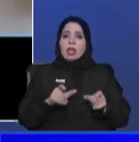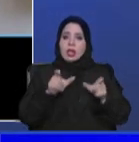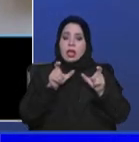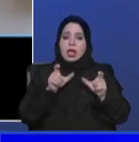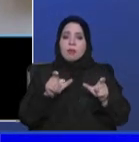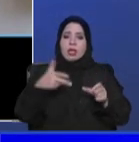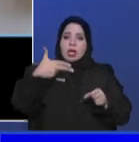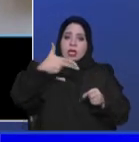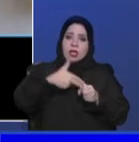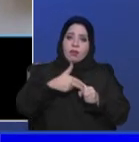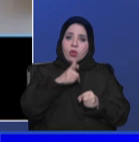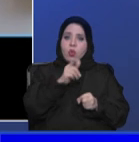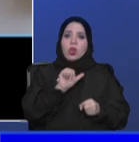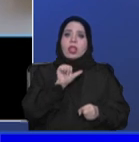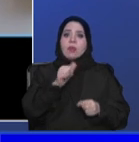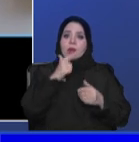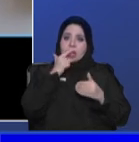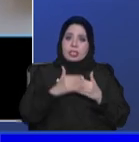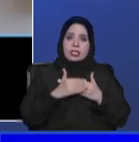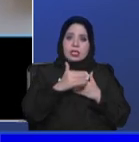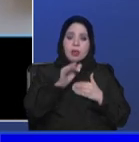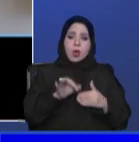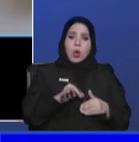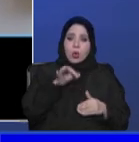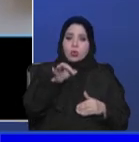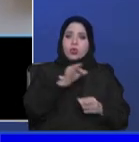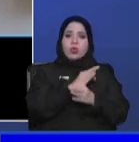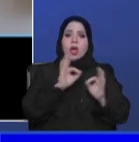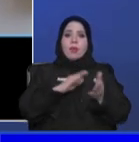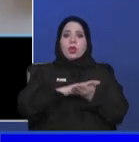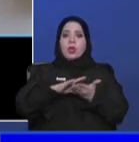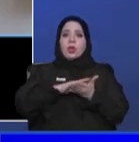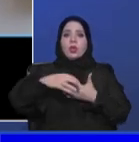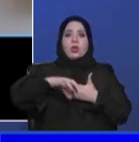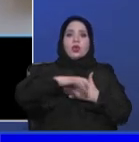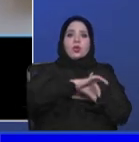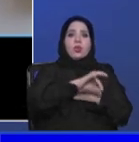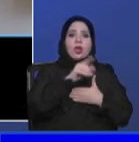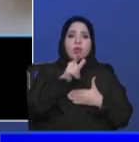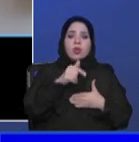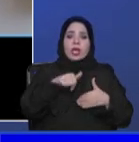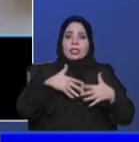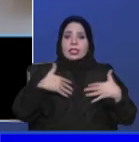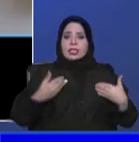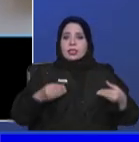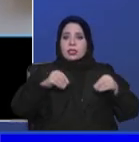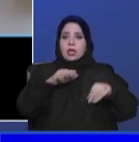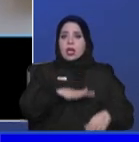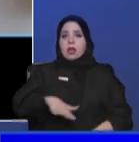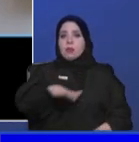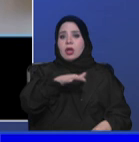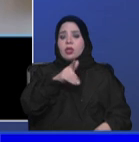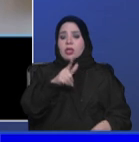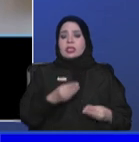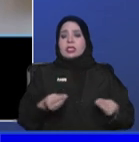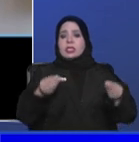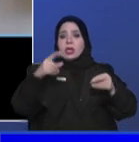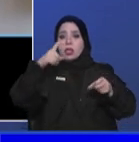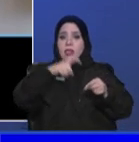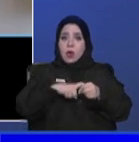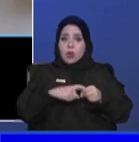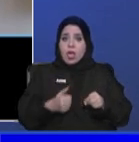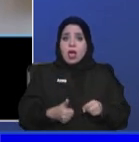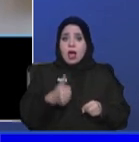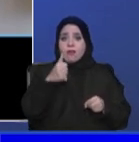الطاقة وضمان استدامة وصولها إلى كافة الدول، مضيفا سعادته أن المنطقة بحاجة إلى